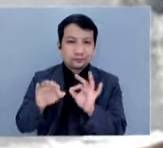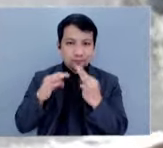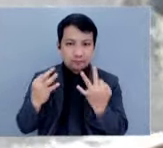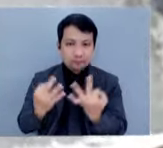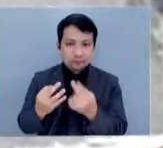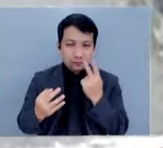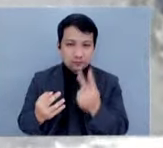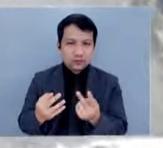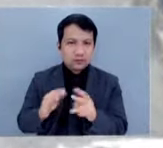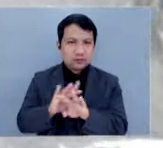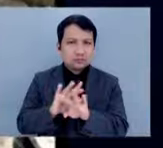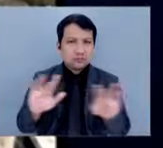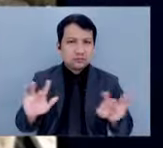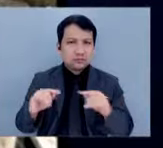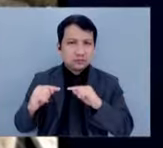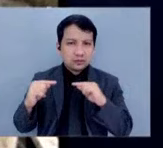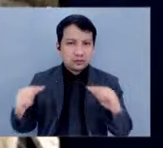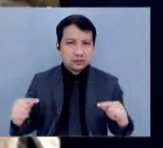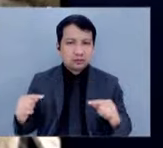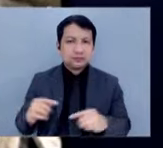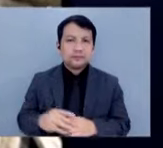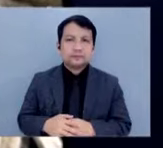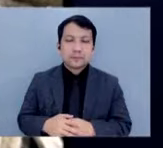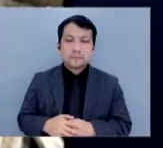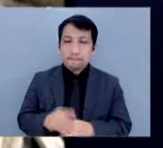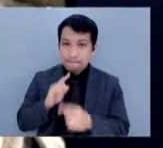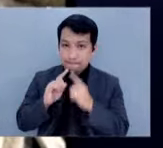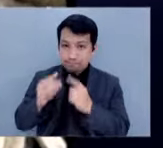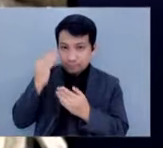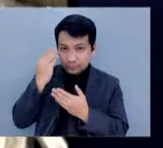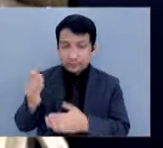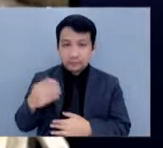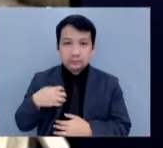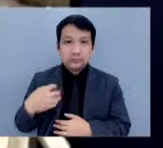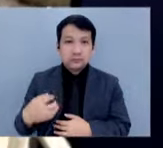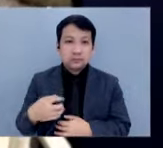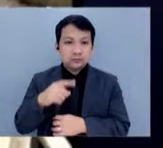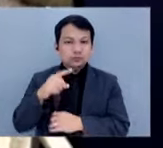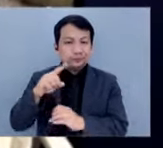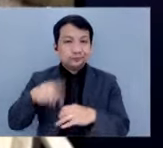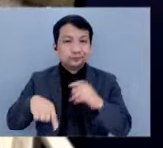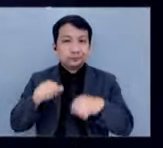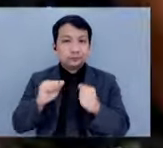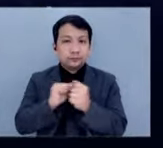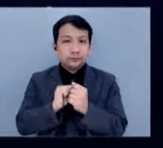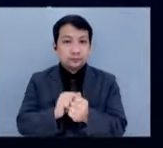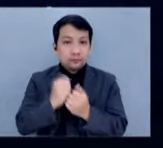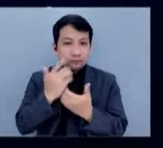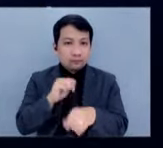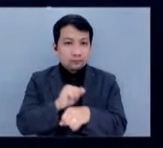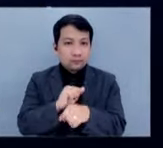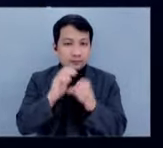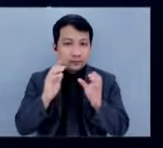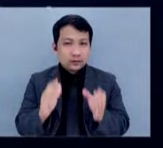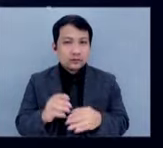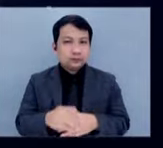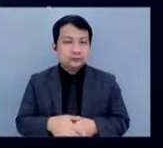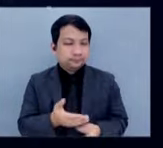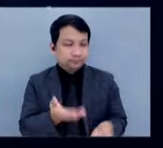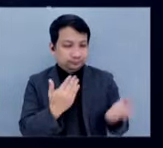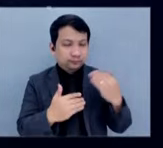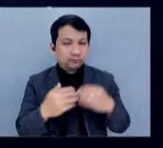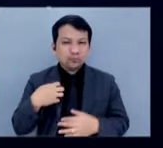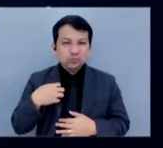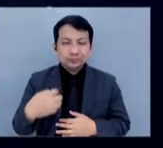wala namang nakaaway ang lalaki. Kakausapin pa raw ng pulisya ang iba pang kasamahan ng biktima sa trabaho. Hinimok naman ng pulisya